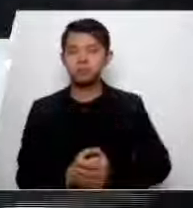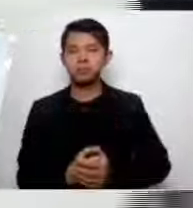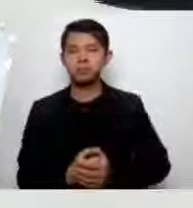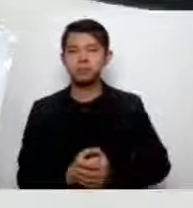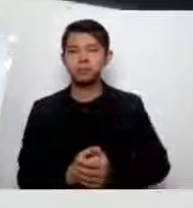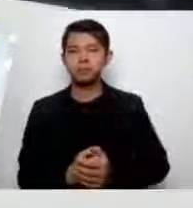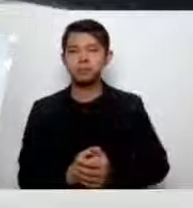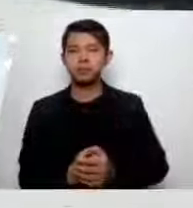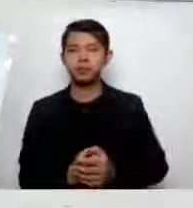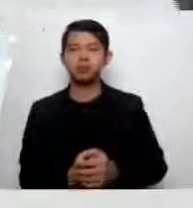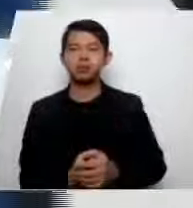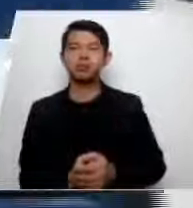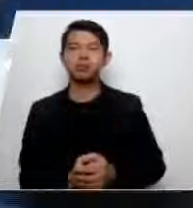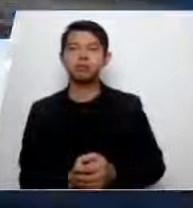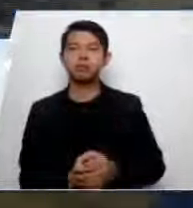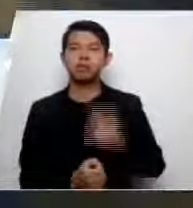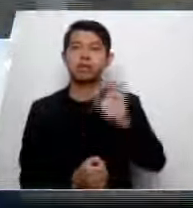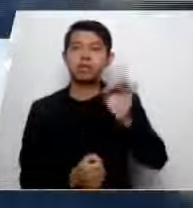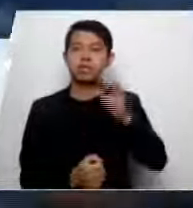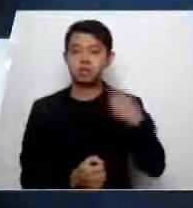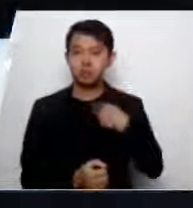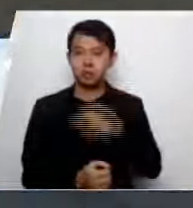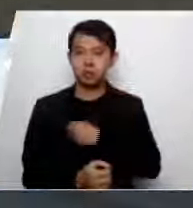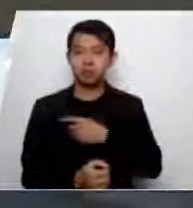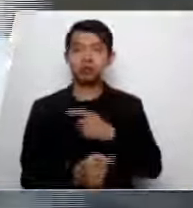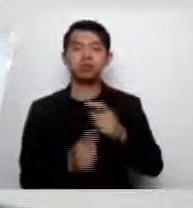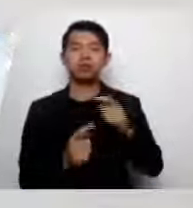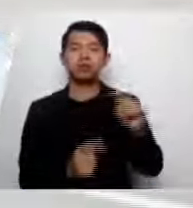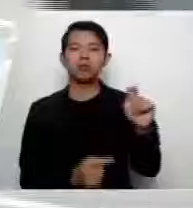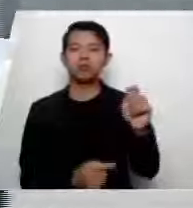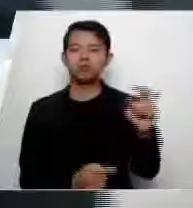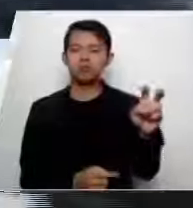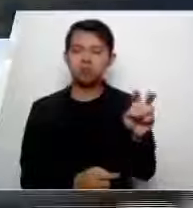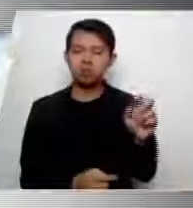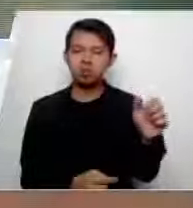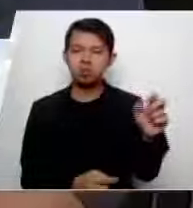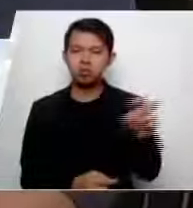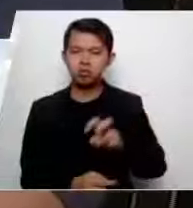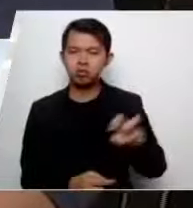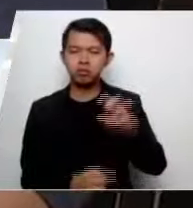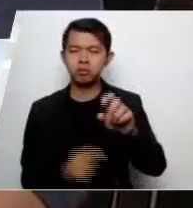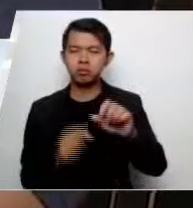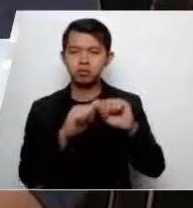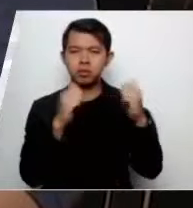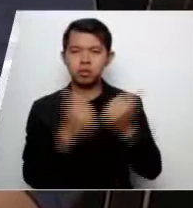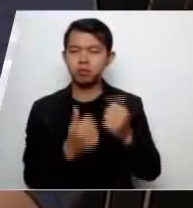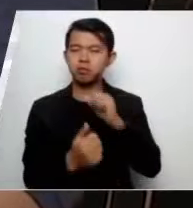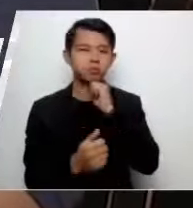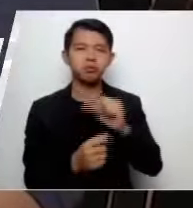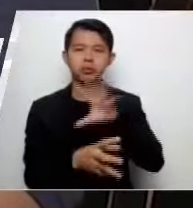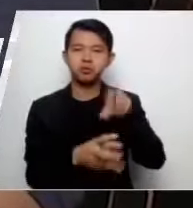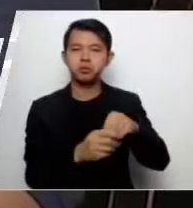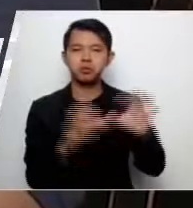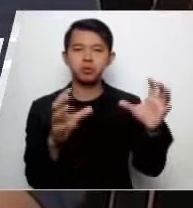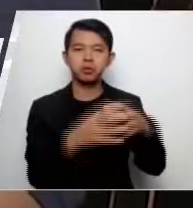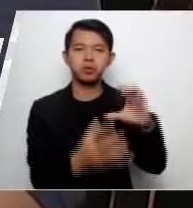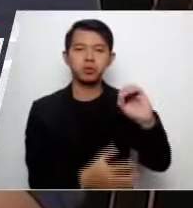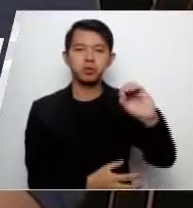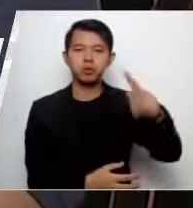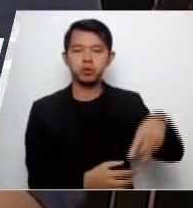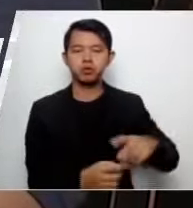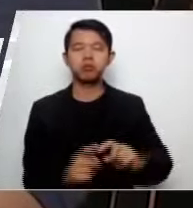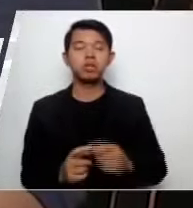Transport Alliance ay hindi raw magko-consolidate. At kung kami huhulihin na kaming kulurun at walang barangisa, yun ang naging plano